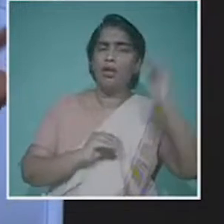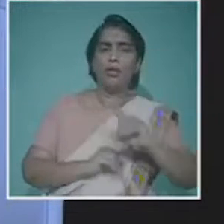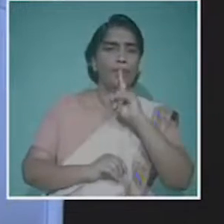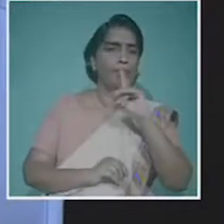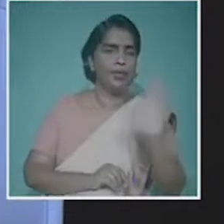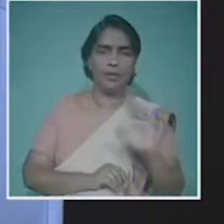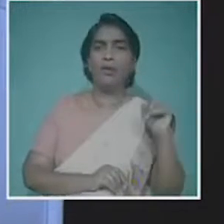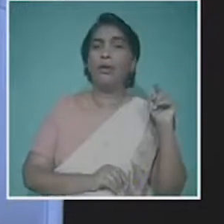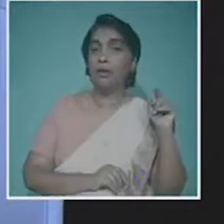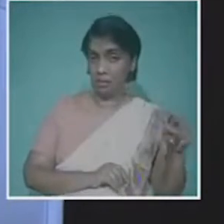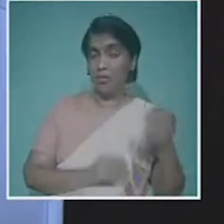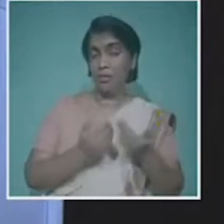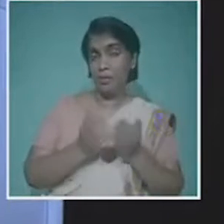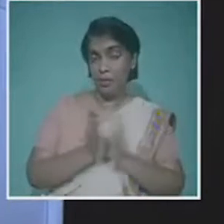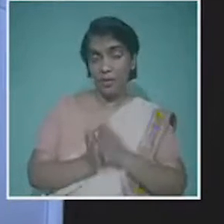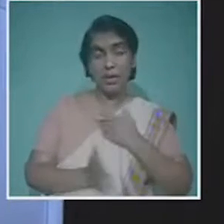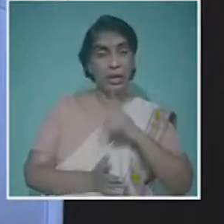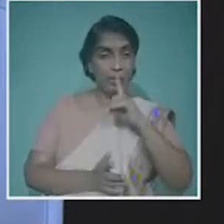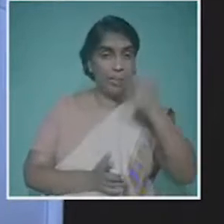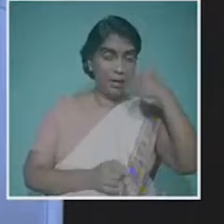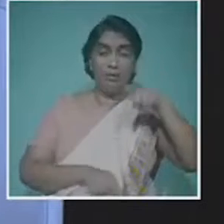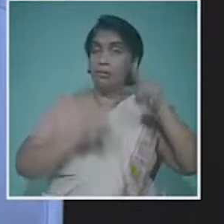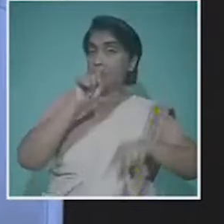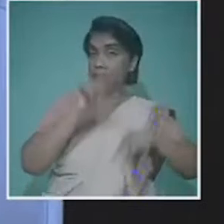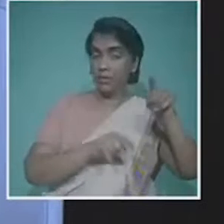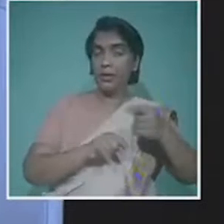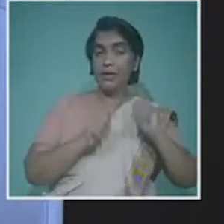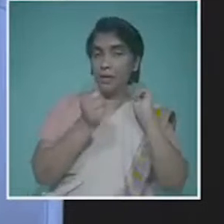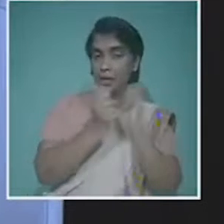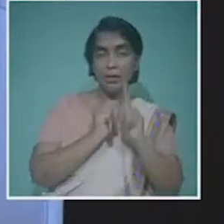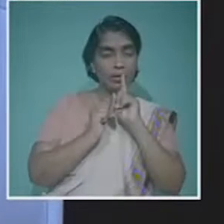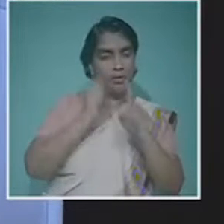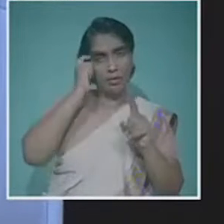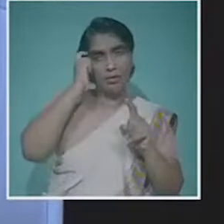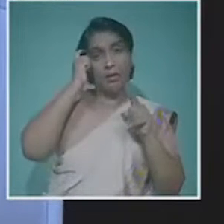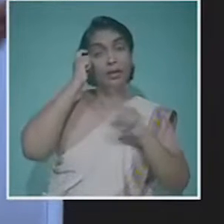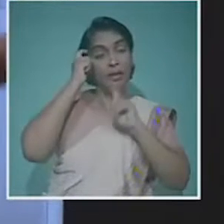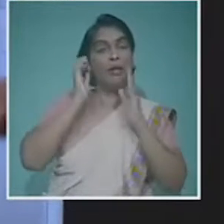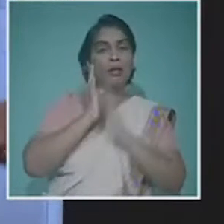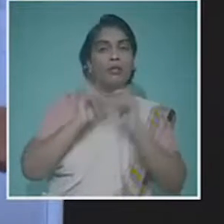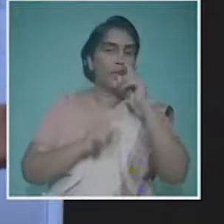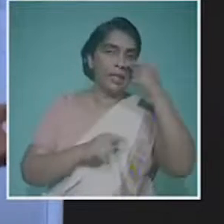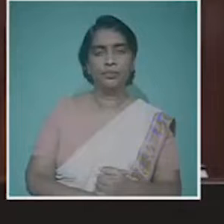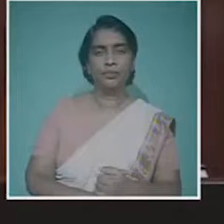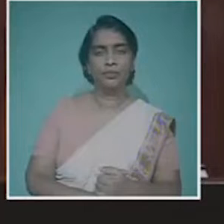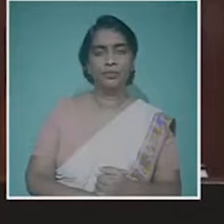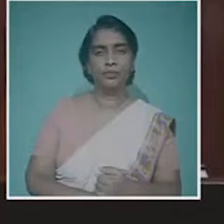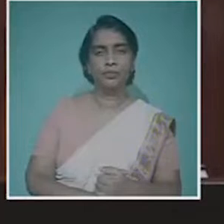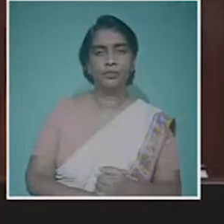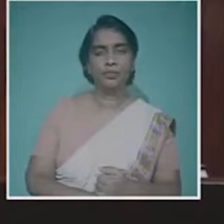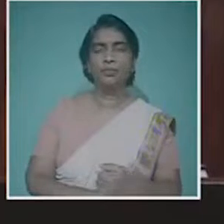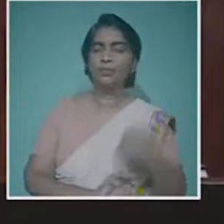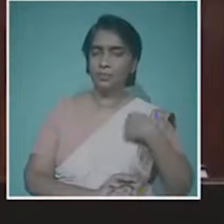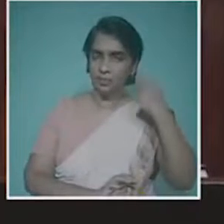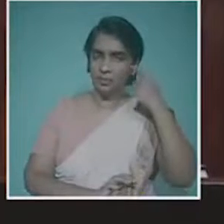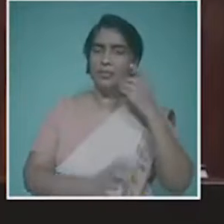ප්‍රකාශයක් කළා කියනවා. එතුමම කියපු තෙල් මිල සූත්‍රයට අනුව තෙල් මිල වෙනස් වෙනවා කියපු කතාවට එතුමම කියනවා මේ සතියේ තෙල් මිල වෙනස් වෙන්නේ නැහැ. මම හිතන්නේ